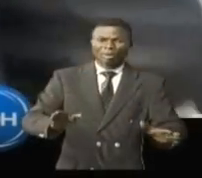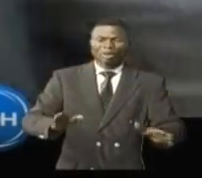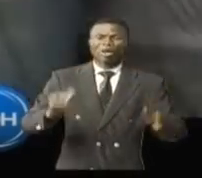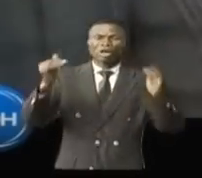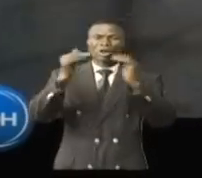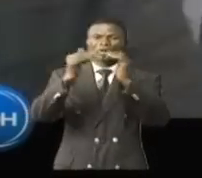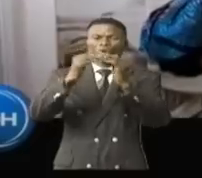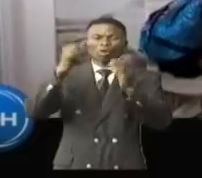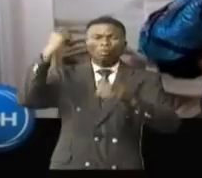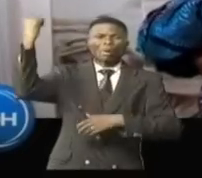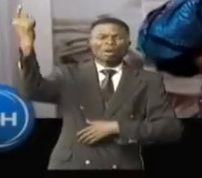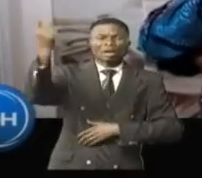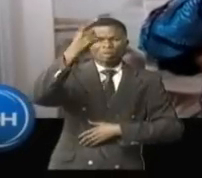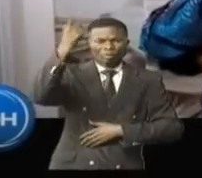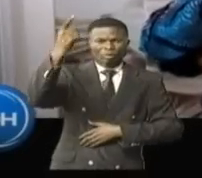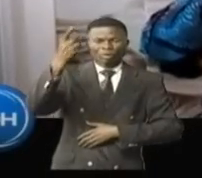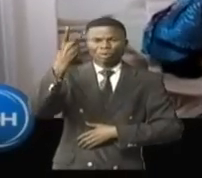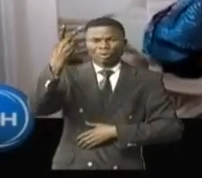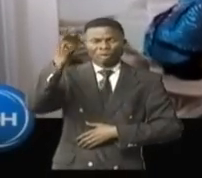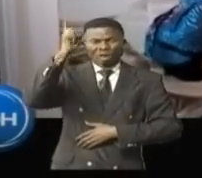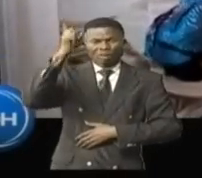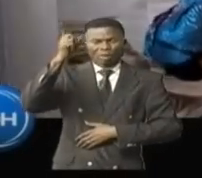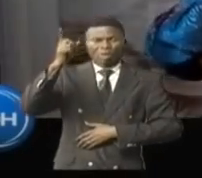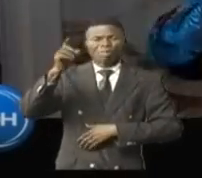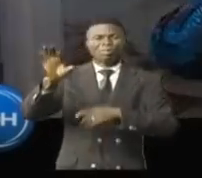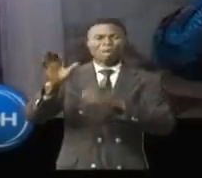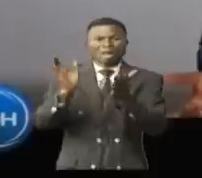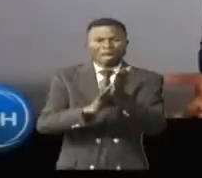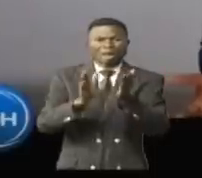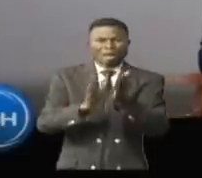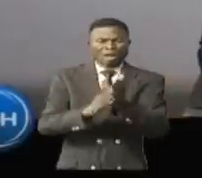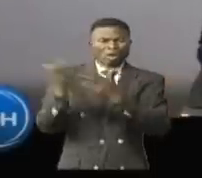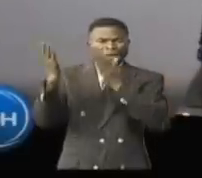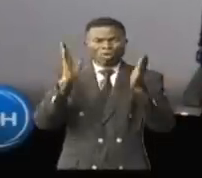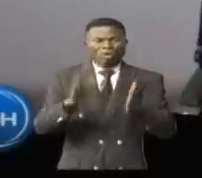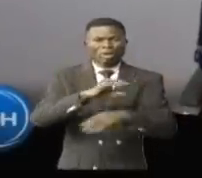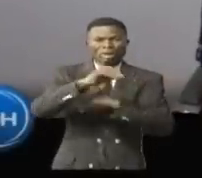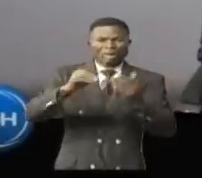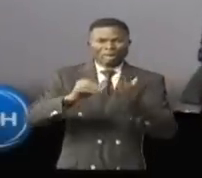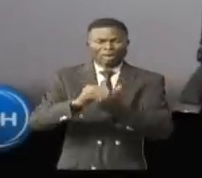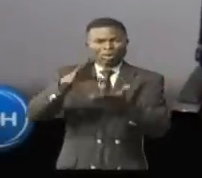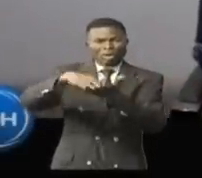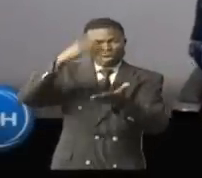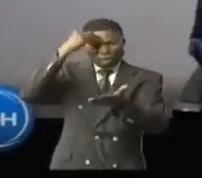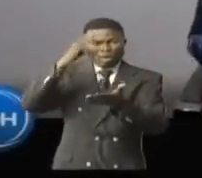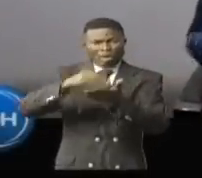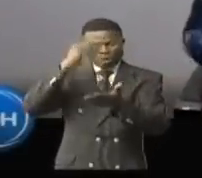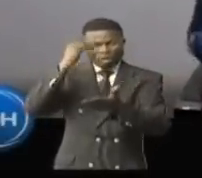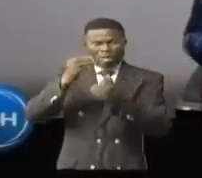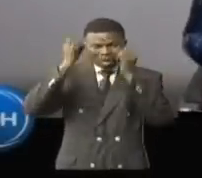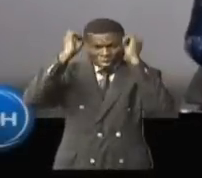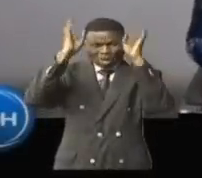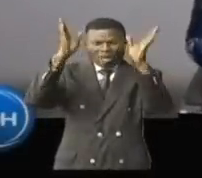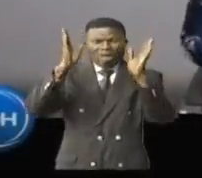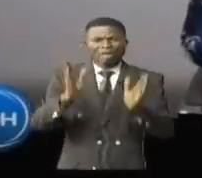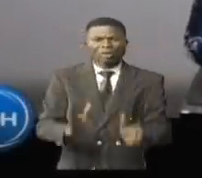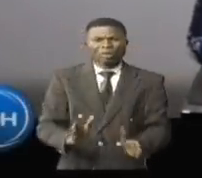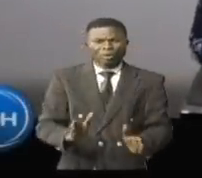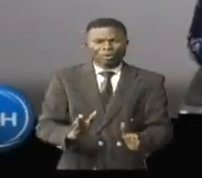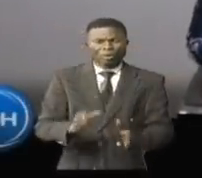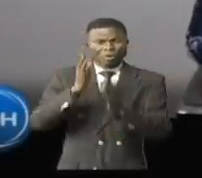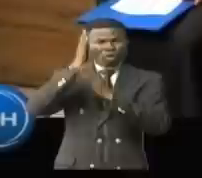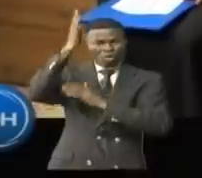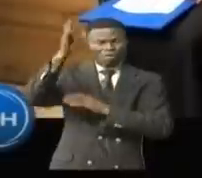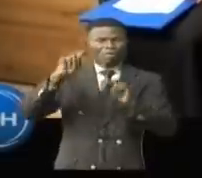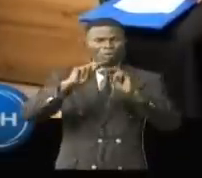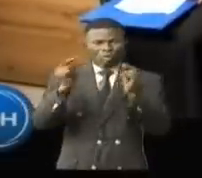l'échelle internationale. Pour les deux premières classes des business school, les centres d'apprentissage AG Éducationnel Service et Futuro